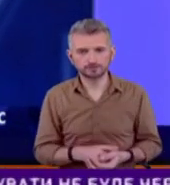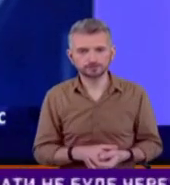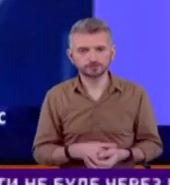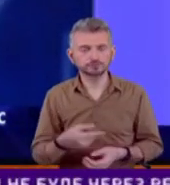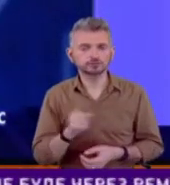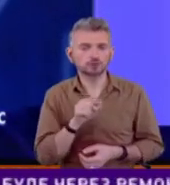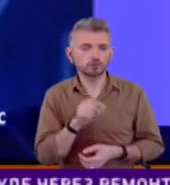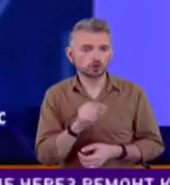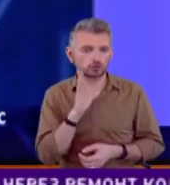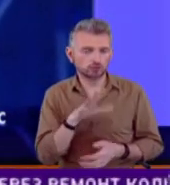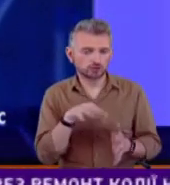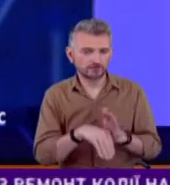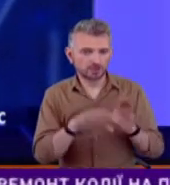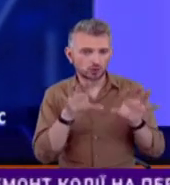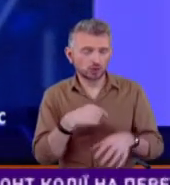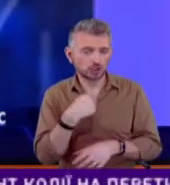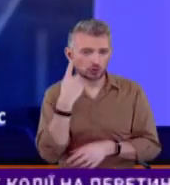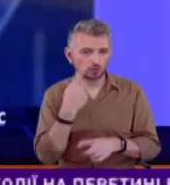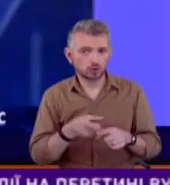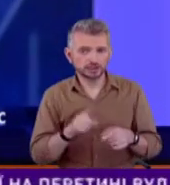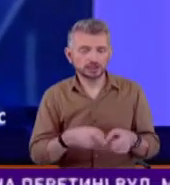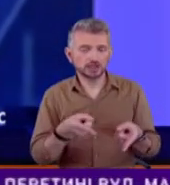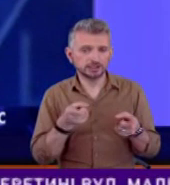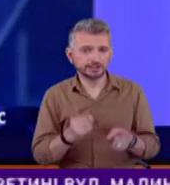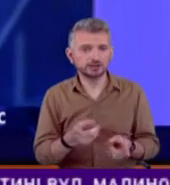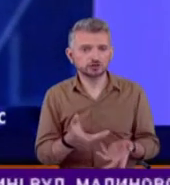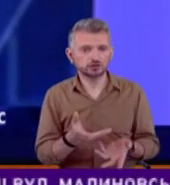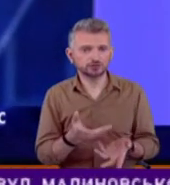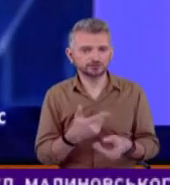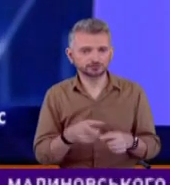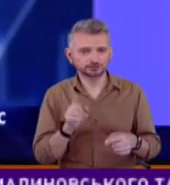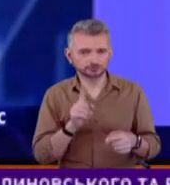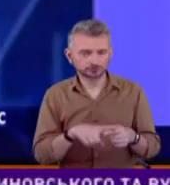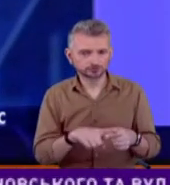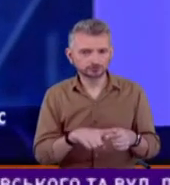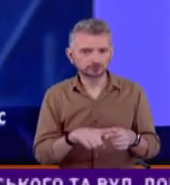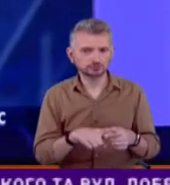що воно буде в законі, я думаю, що це дійсно ці